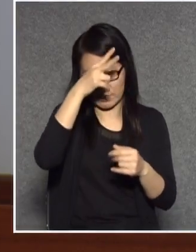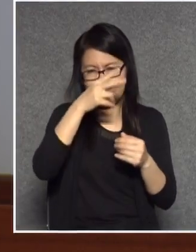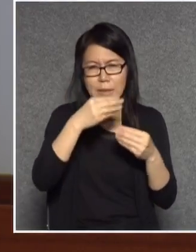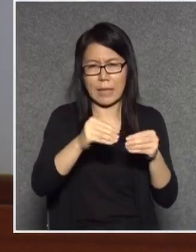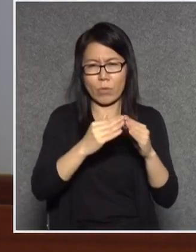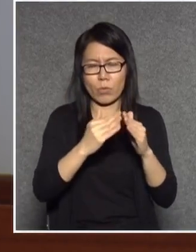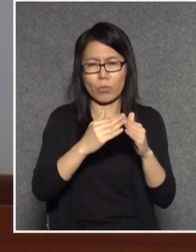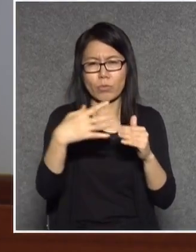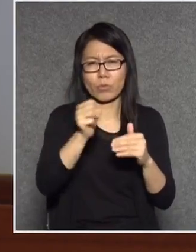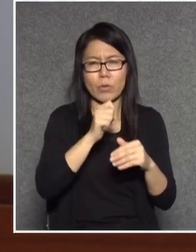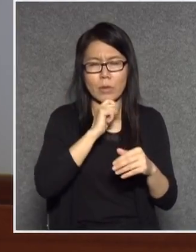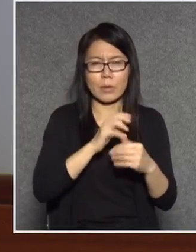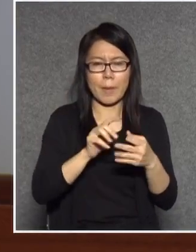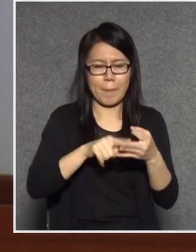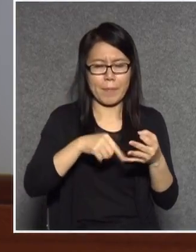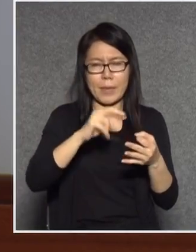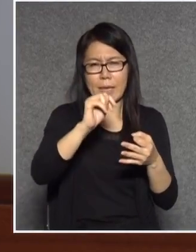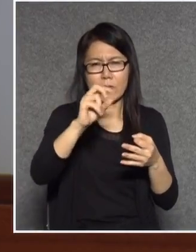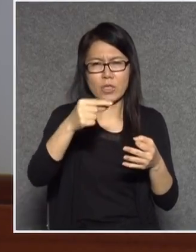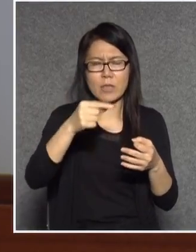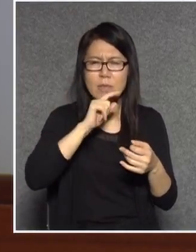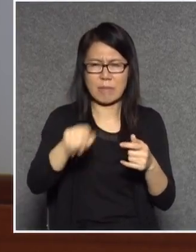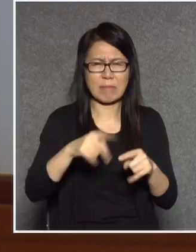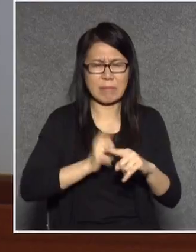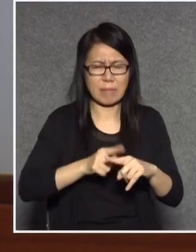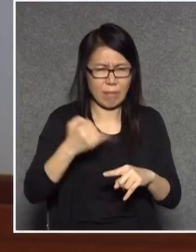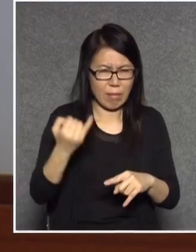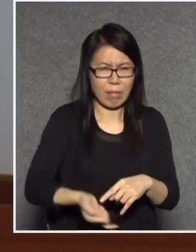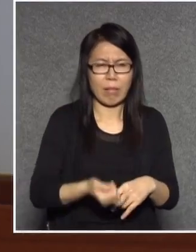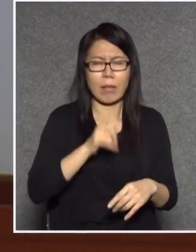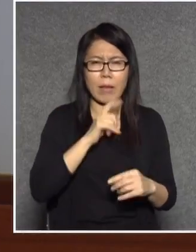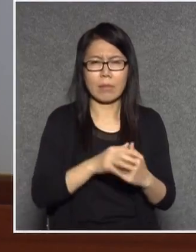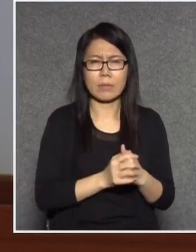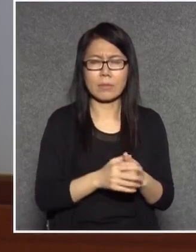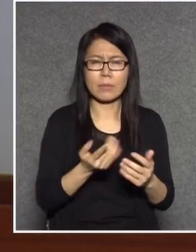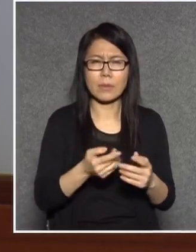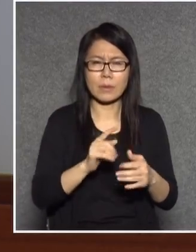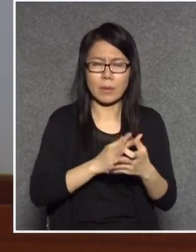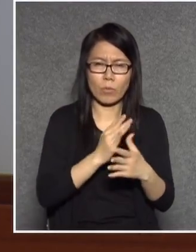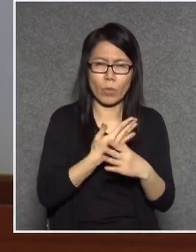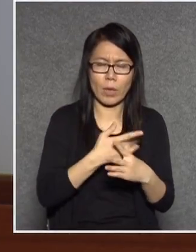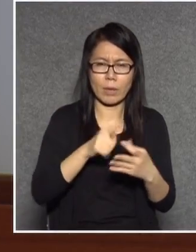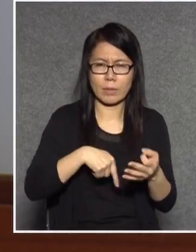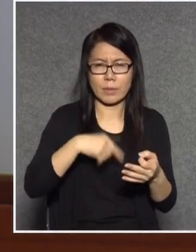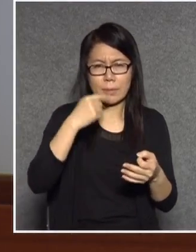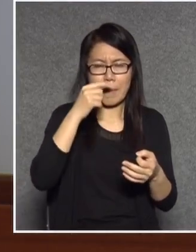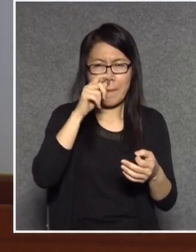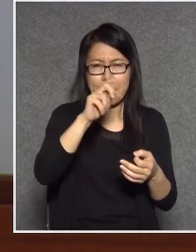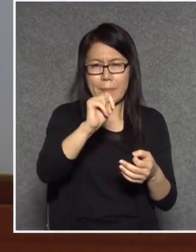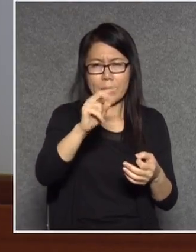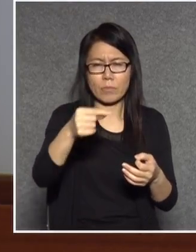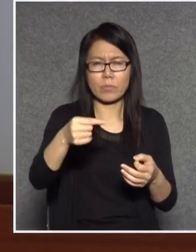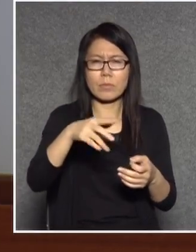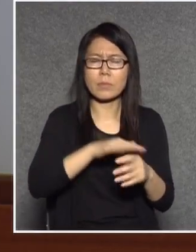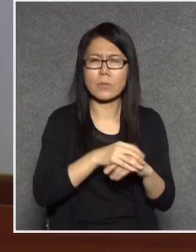是思維素餐的表表者，因為吳局長在做教育局長之前，